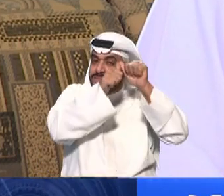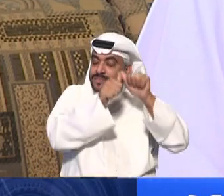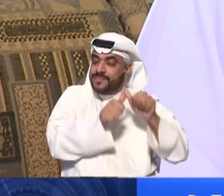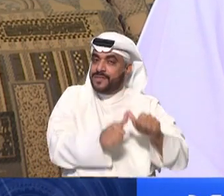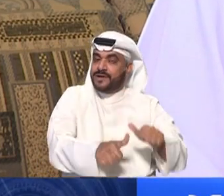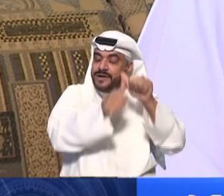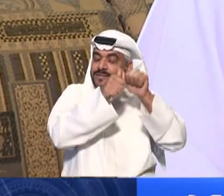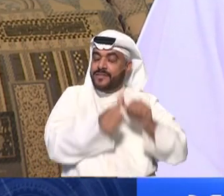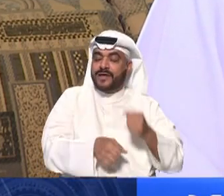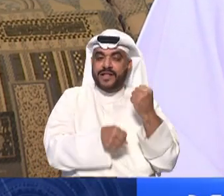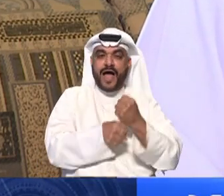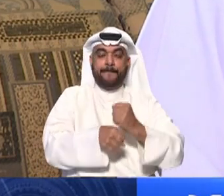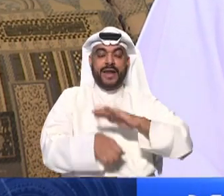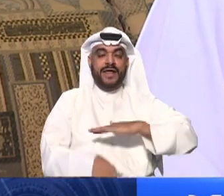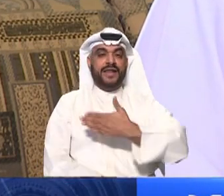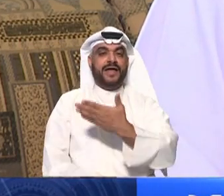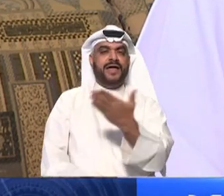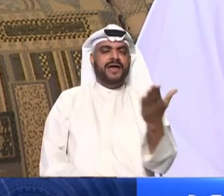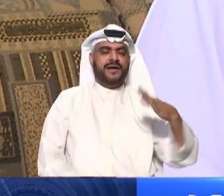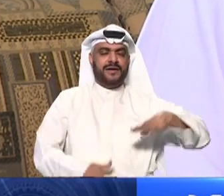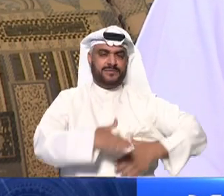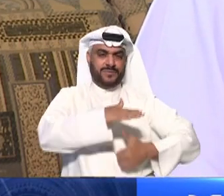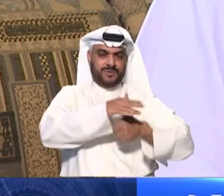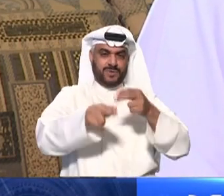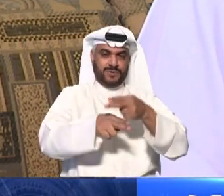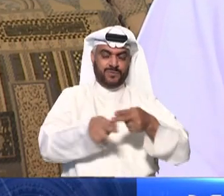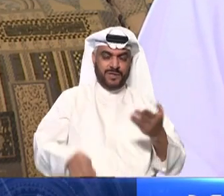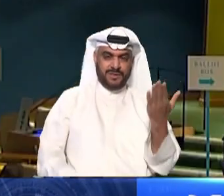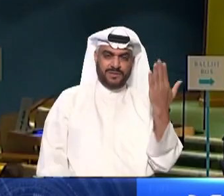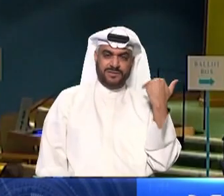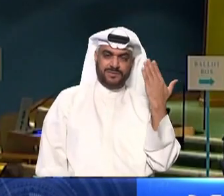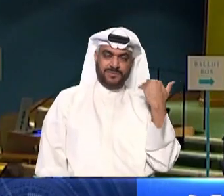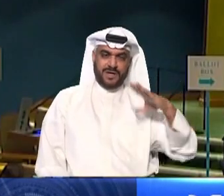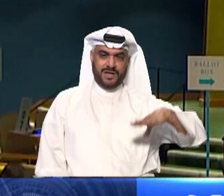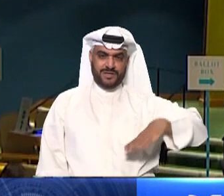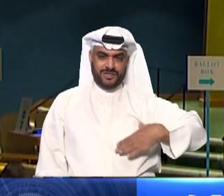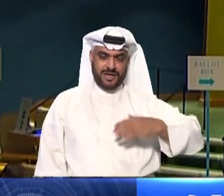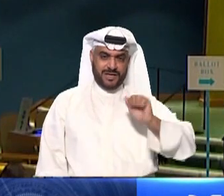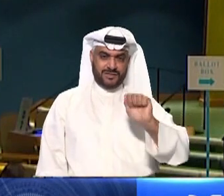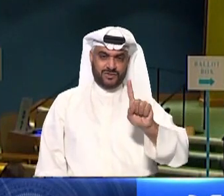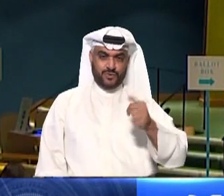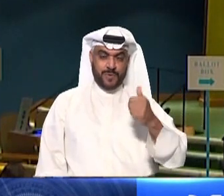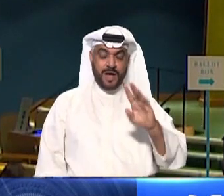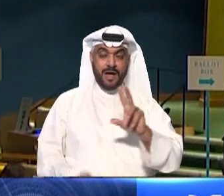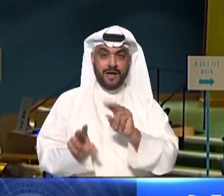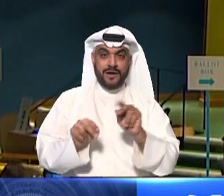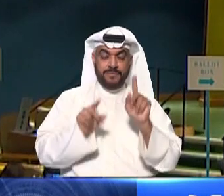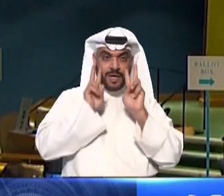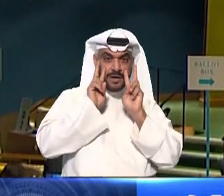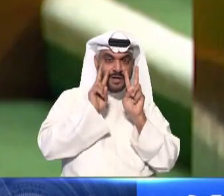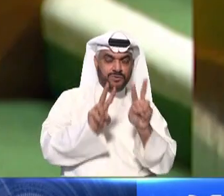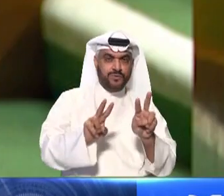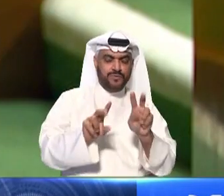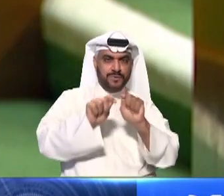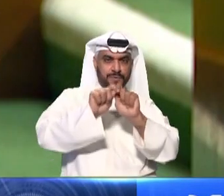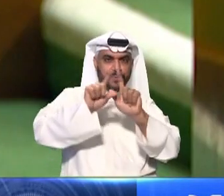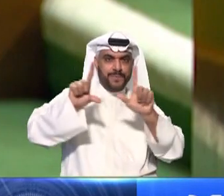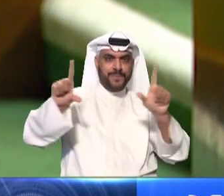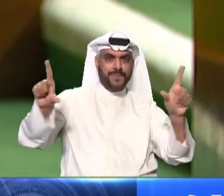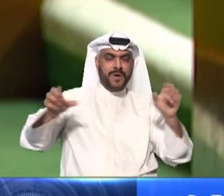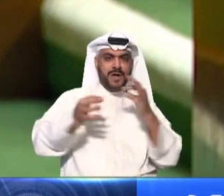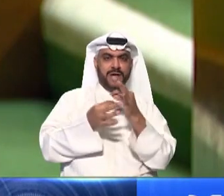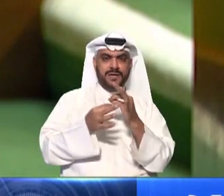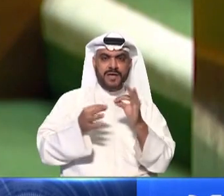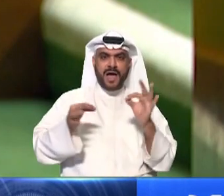وإظهار مآثر المغفور له الشيخ صباح الأحمد الجابر المبارك الصبح. وكأني الآن أشاهد هذه القاعة